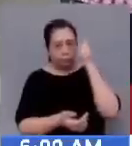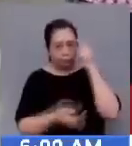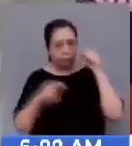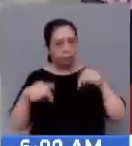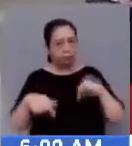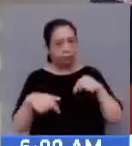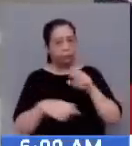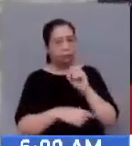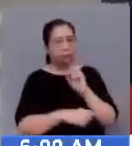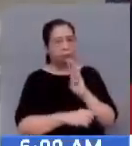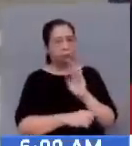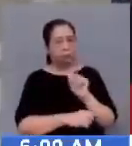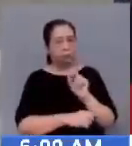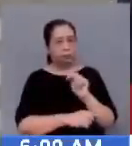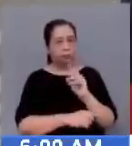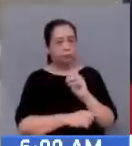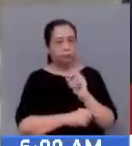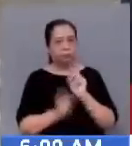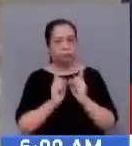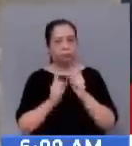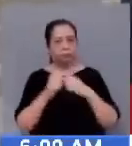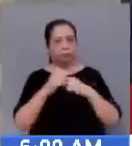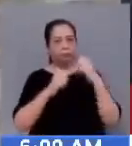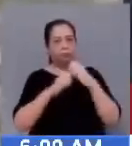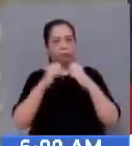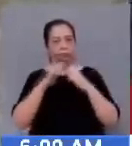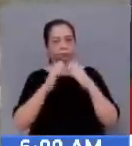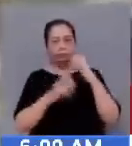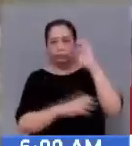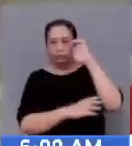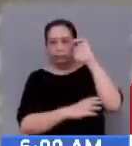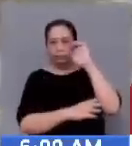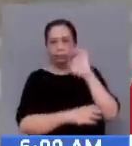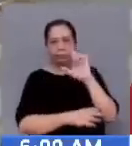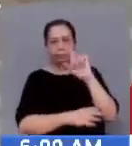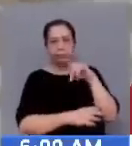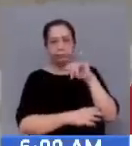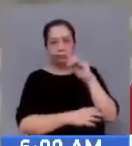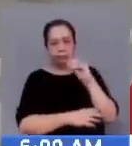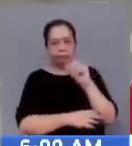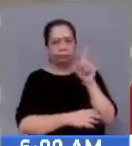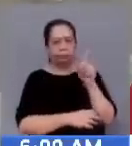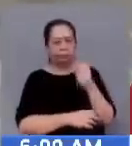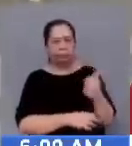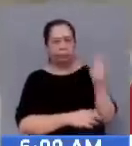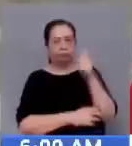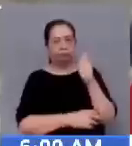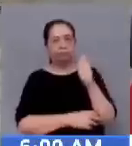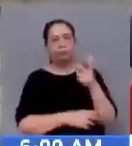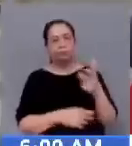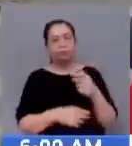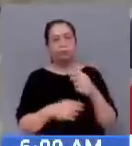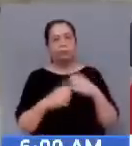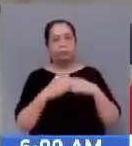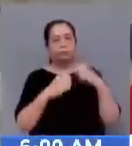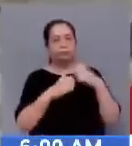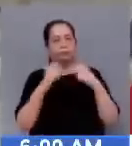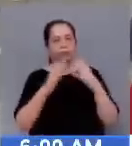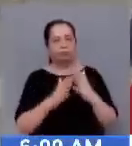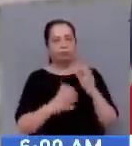eh makakausap po natin si Engineer Elpidio Jesus Avena, no? Siya po ang Municipal Engineer ng Obando Bulacan. Maraming salamat po,